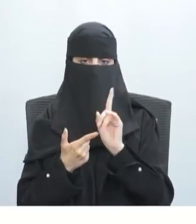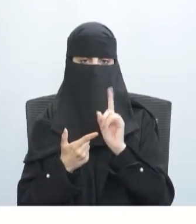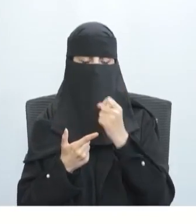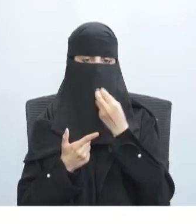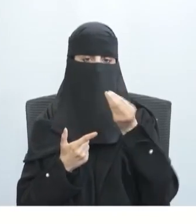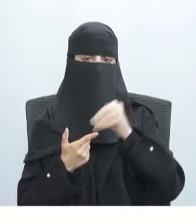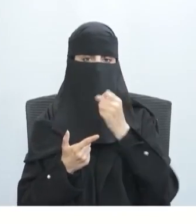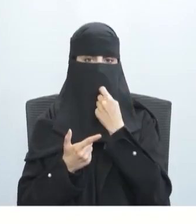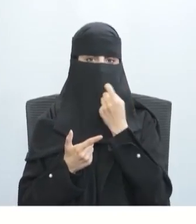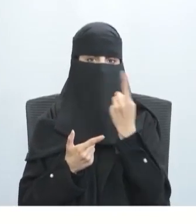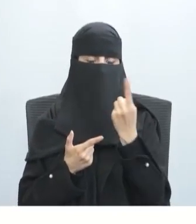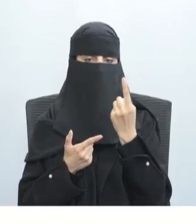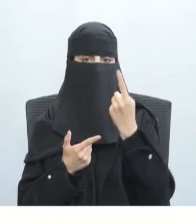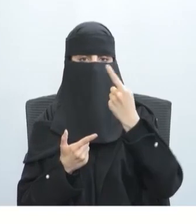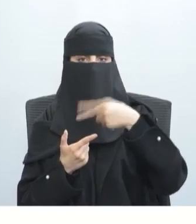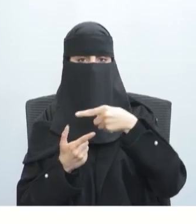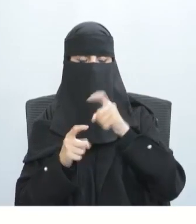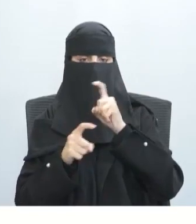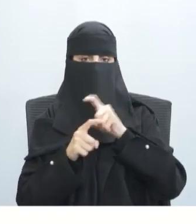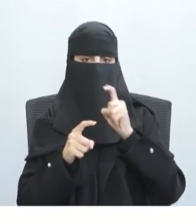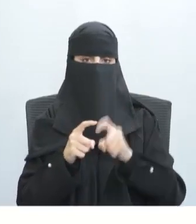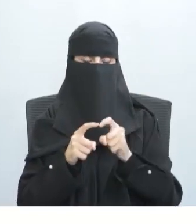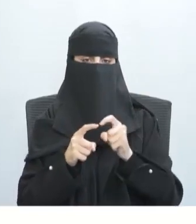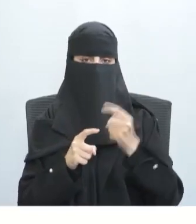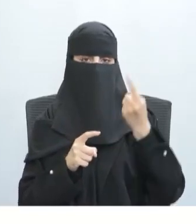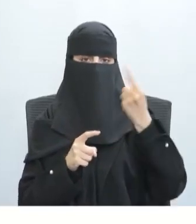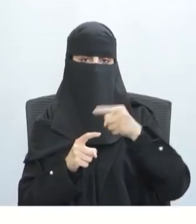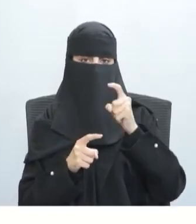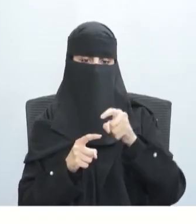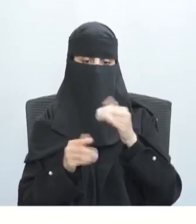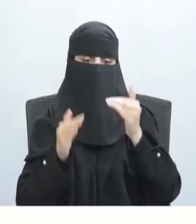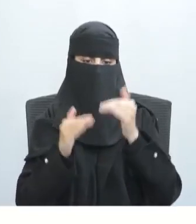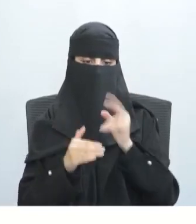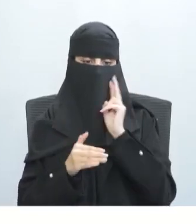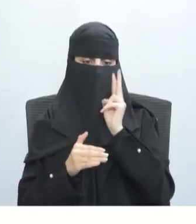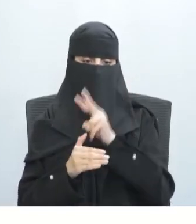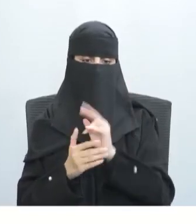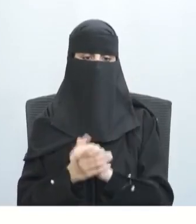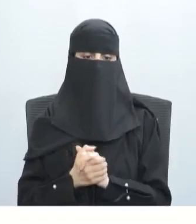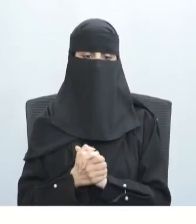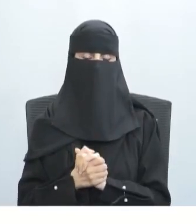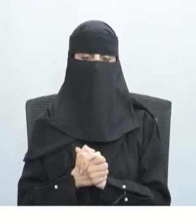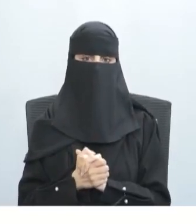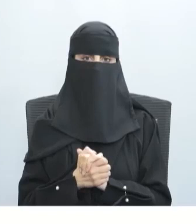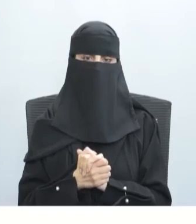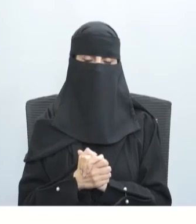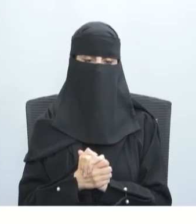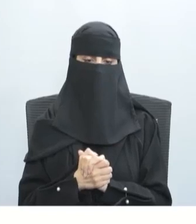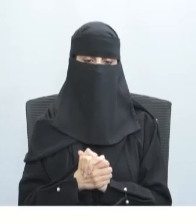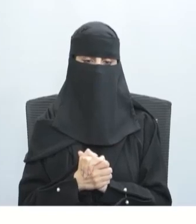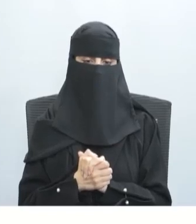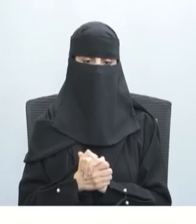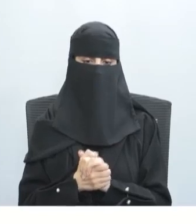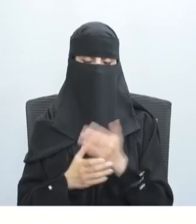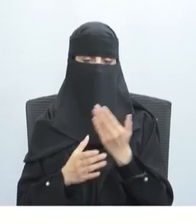ستستثمر 110 بنسبه 10% اذا سيصبح بهذه المعادله اذا 110 وليست 100